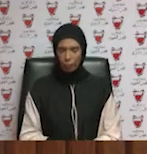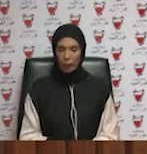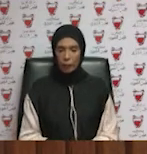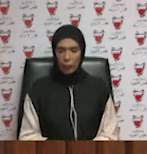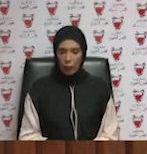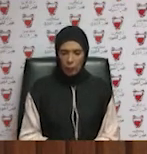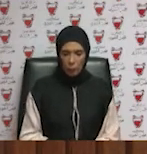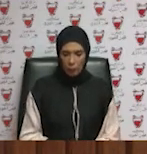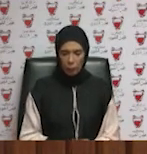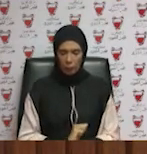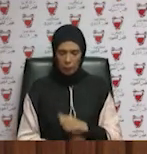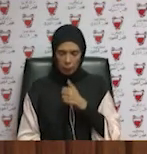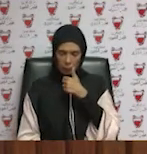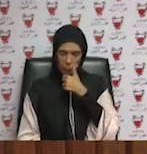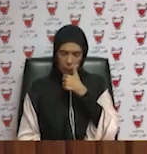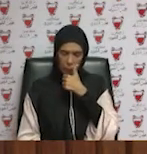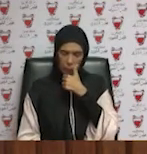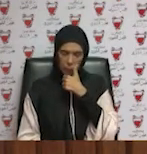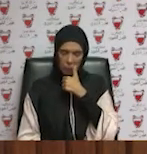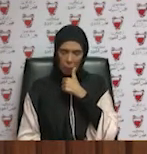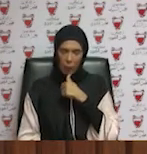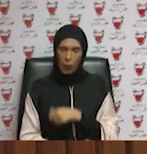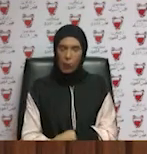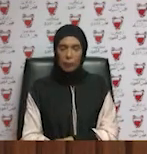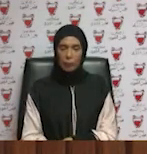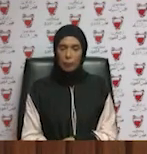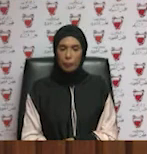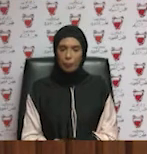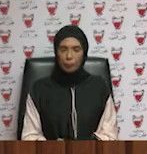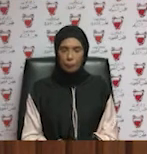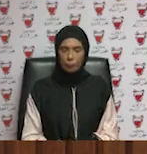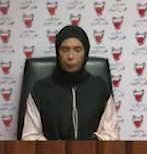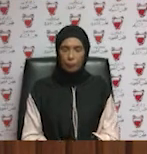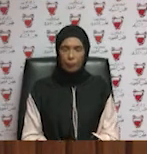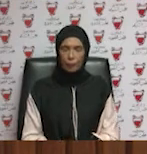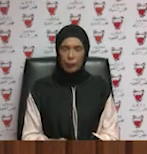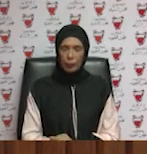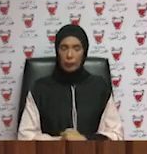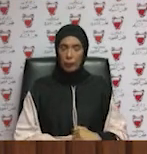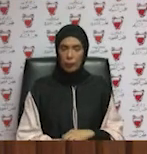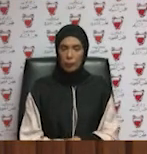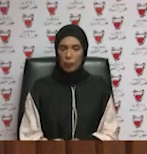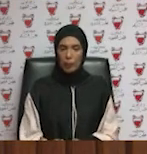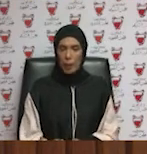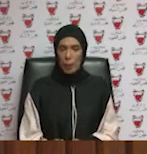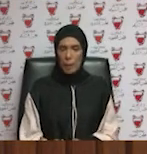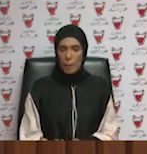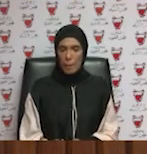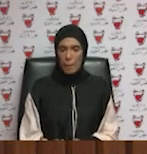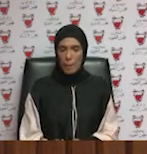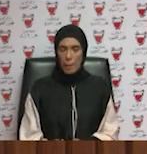المادة الدستورية إلى الإخوان مجلس النواب لدراسة الحساب الختامي. يعني اسمح لي اليوم الأخ